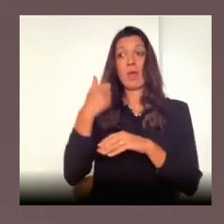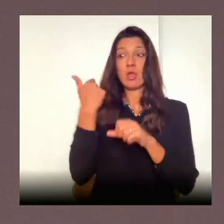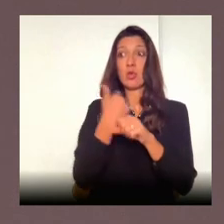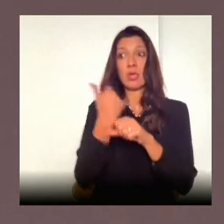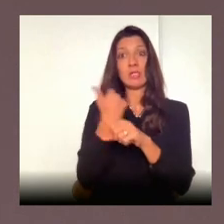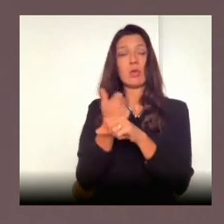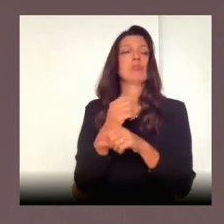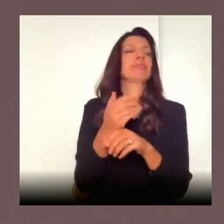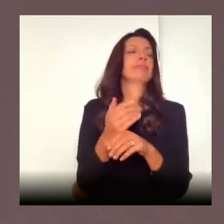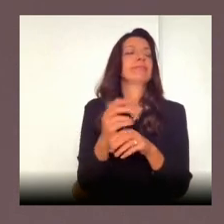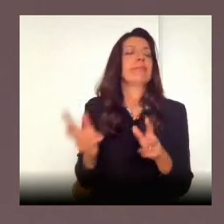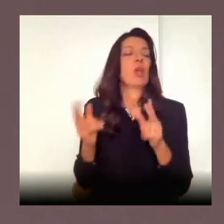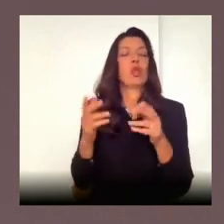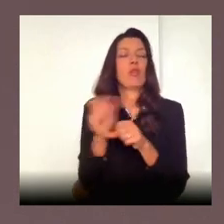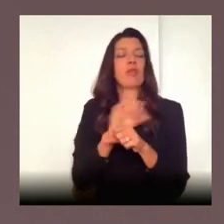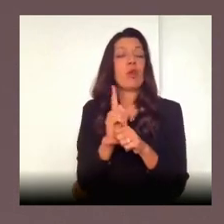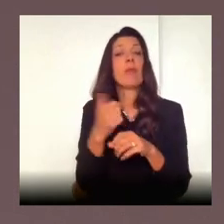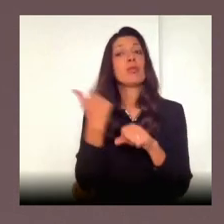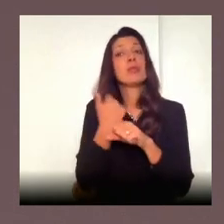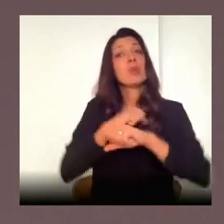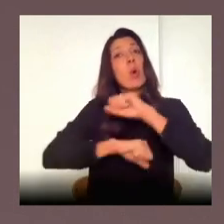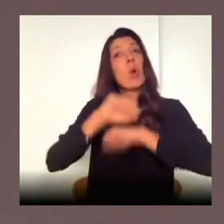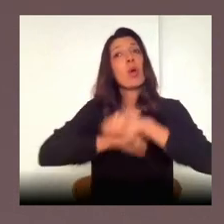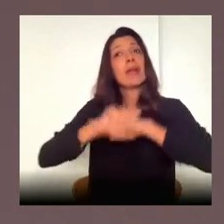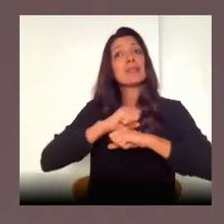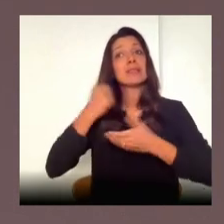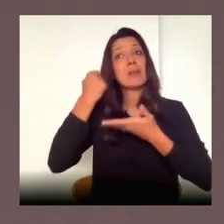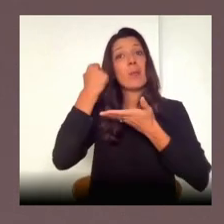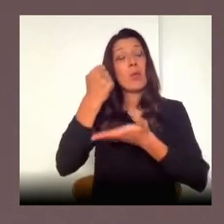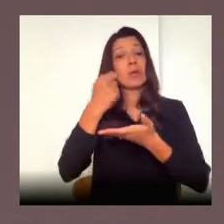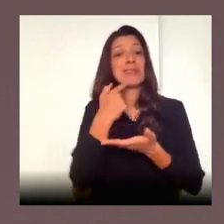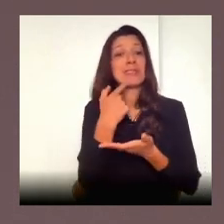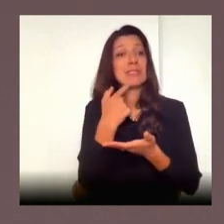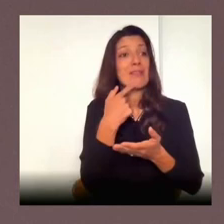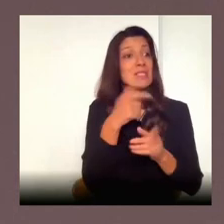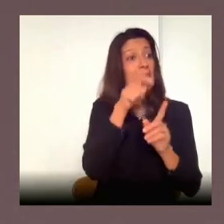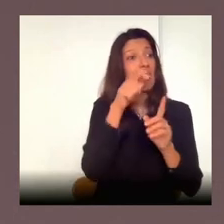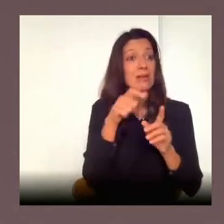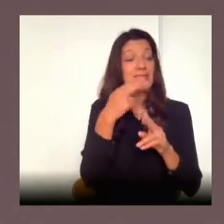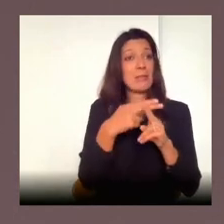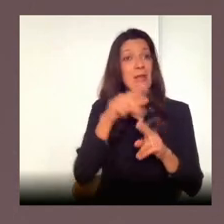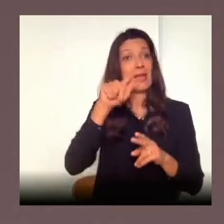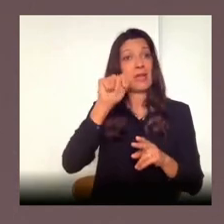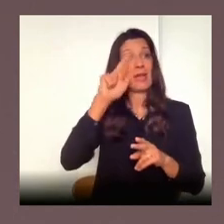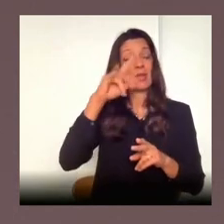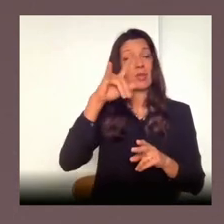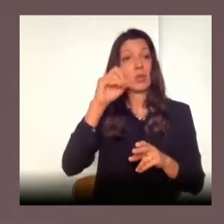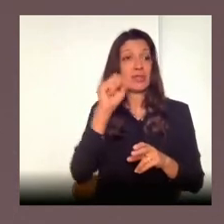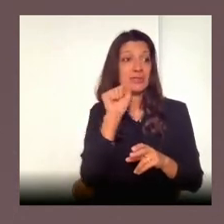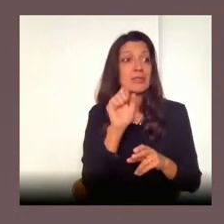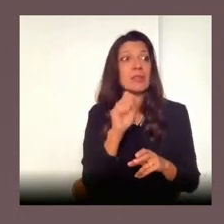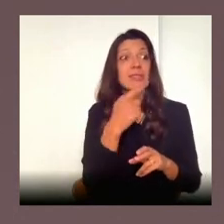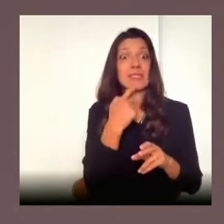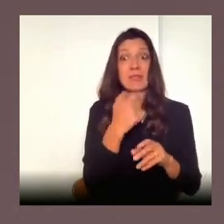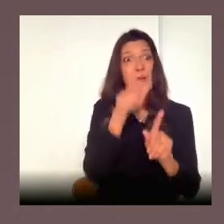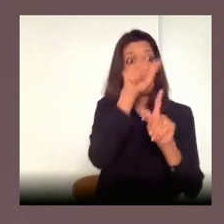fait une course qui s'appelle la Garchoise. Il y a une personne valide avec une personne handicapée qui court autour de l'hôpital. Alors, on ne gagne rien, on gagne